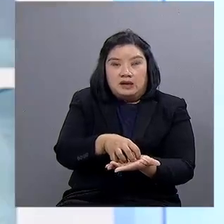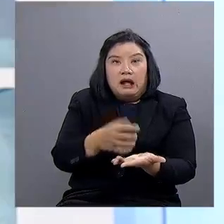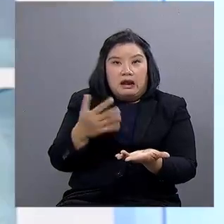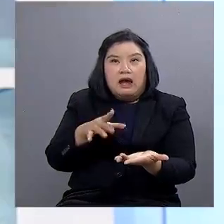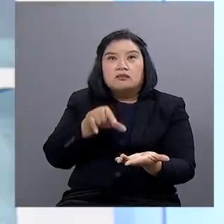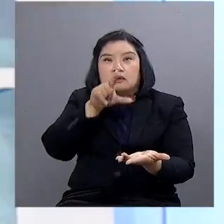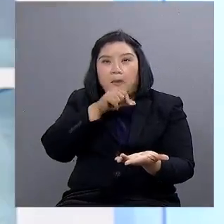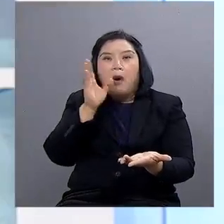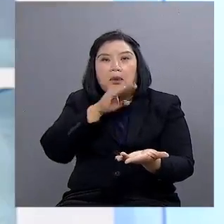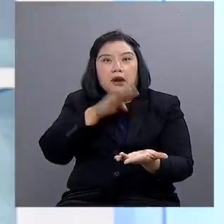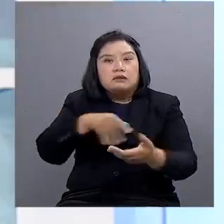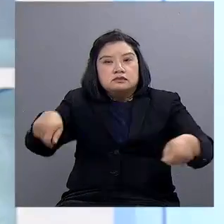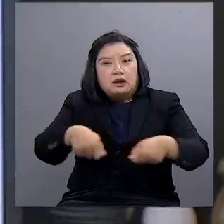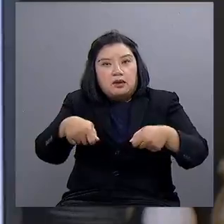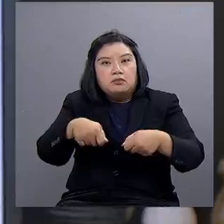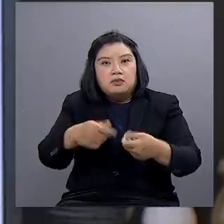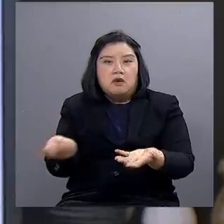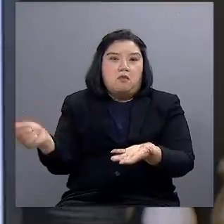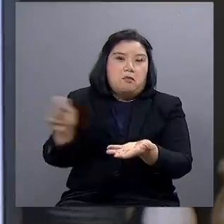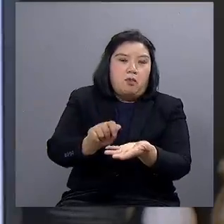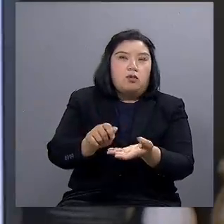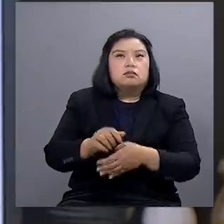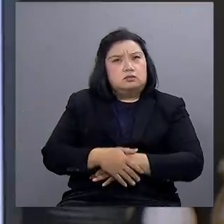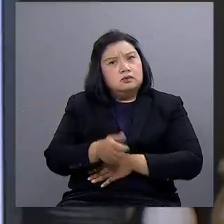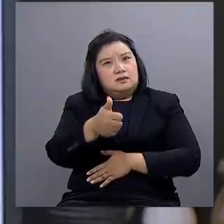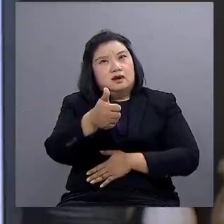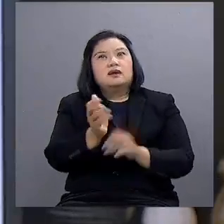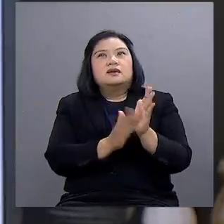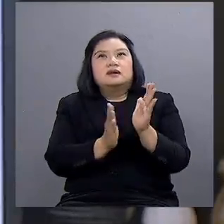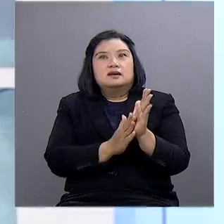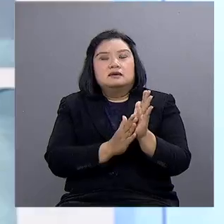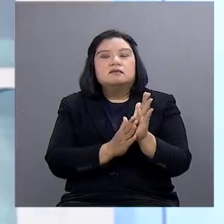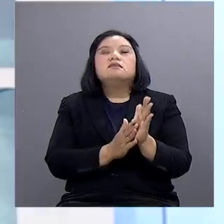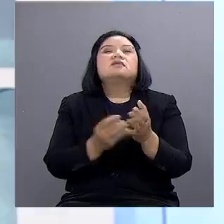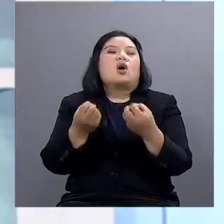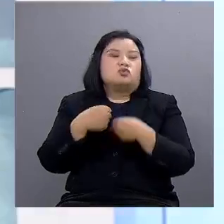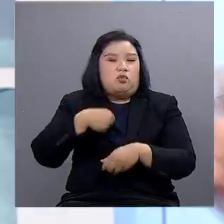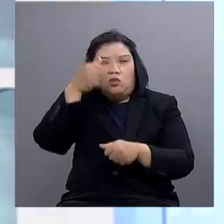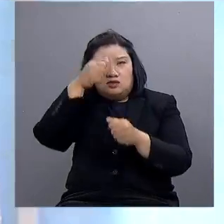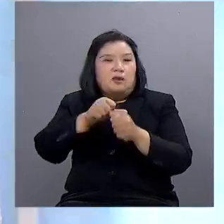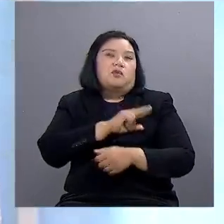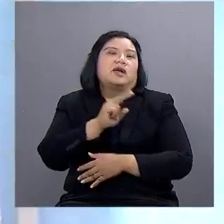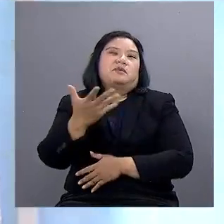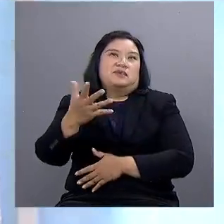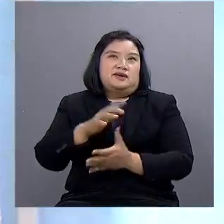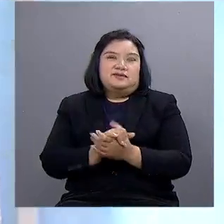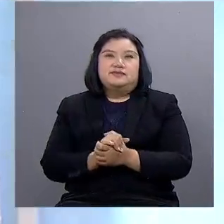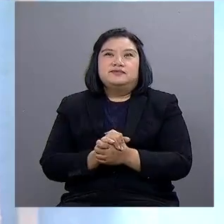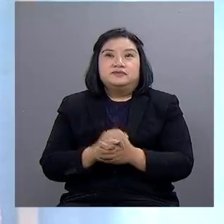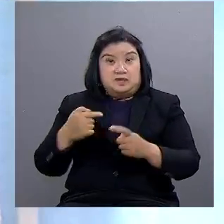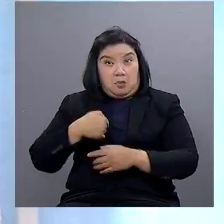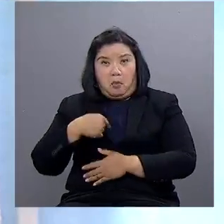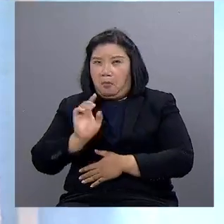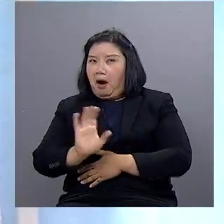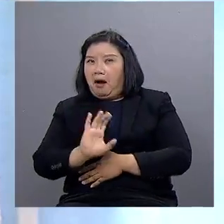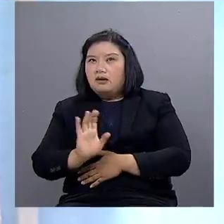ฟแล้วนะคะพี่ถี่พี่ทันนะคะเนี่ย จริงๆมีคนสอนผมมาแล้วผมจำเขามาพูด แต่ถ้าเป็นผมนี่ทำไม่ได้นะฮะเพราะว่าทอด